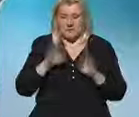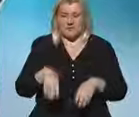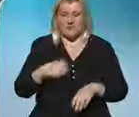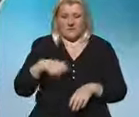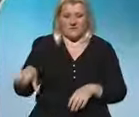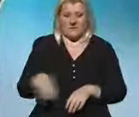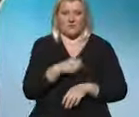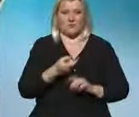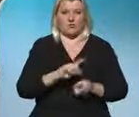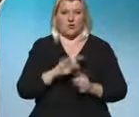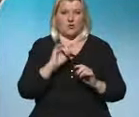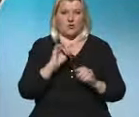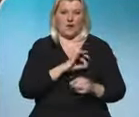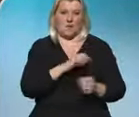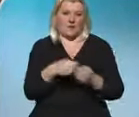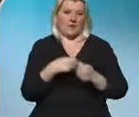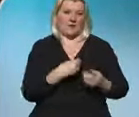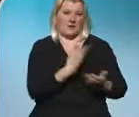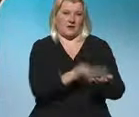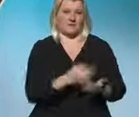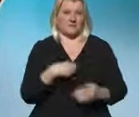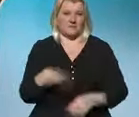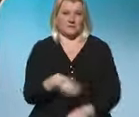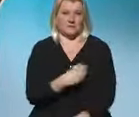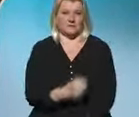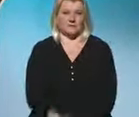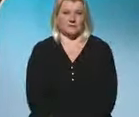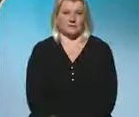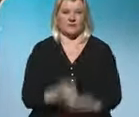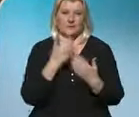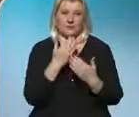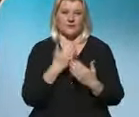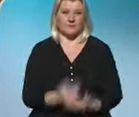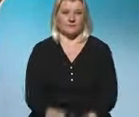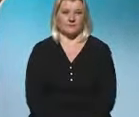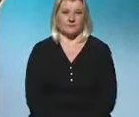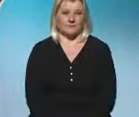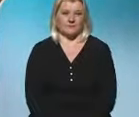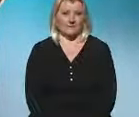mojí kapele. Přejeme hezké léto, ať se daří všechno. Moc děkuji za pozvání. Hodně štěstí, děkujeme.